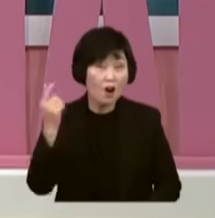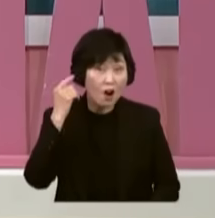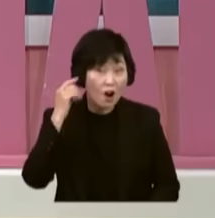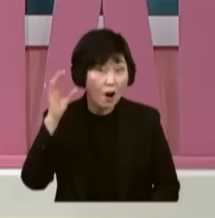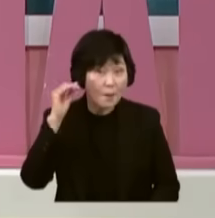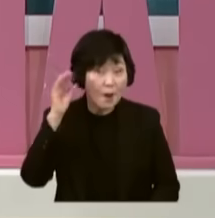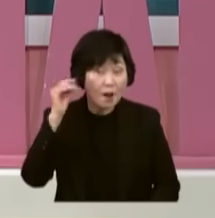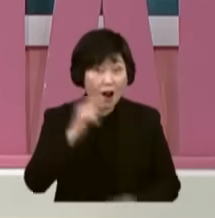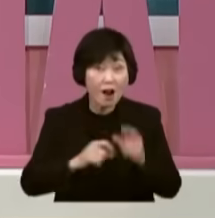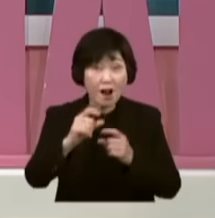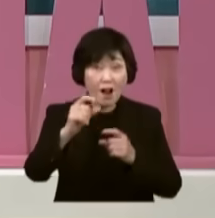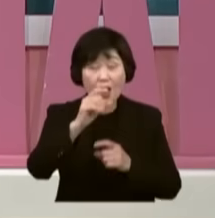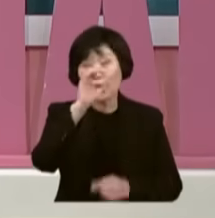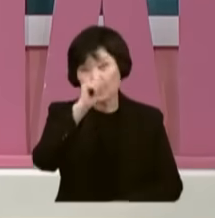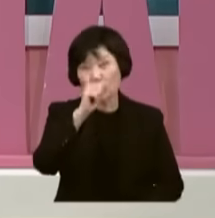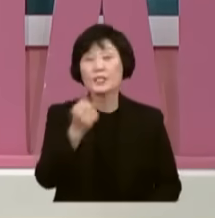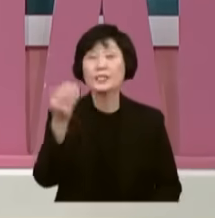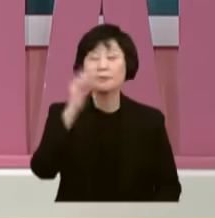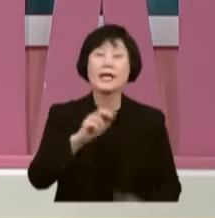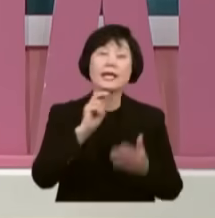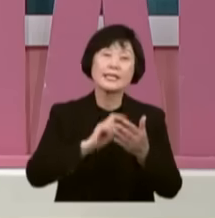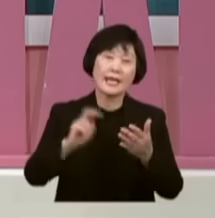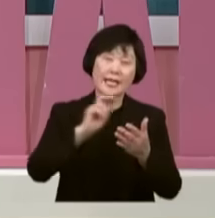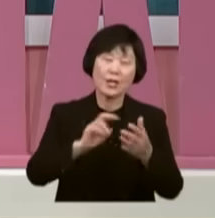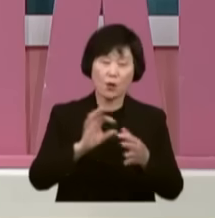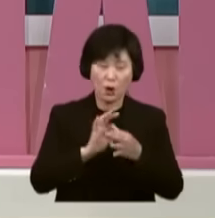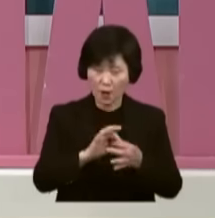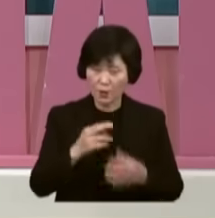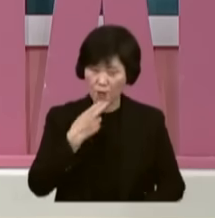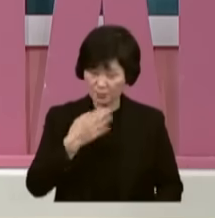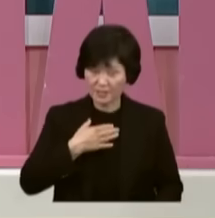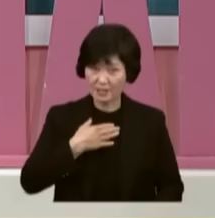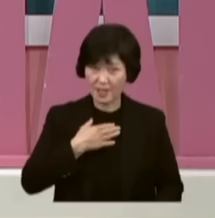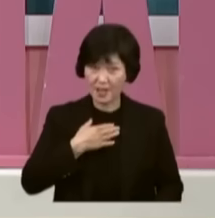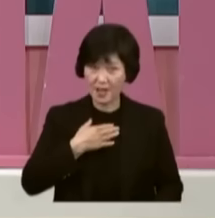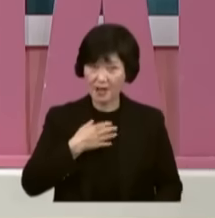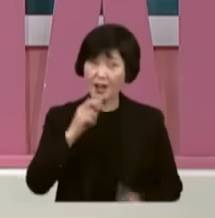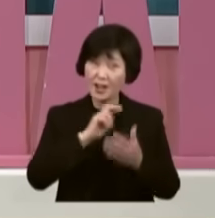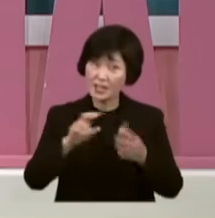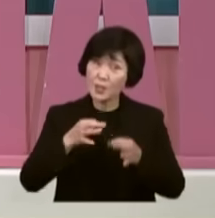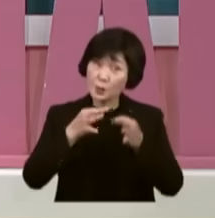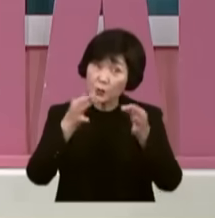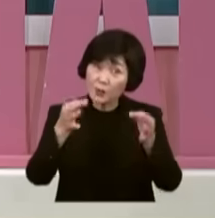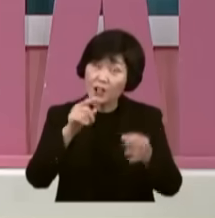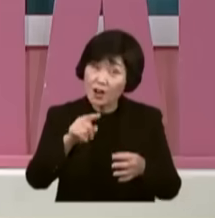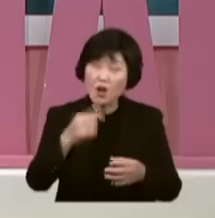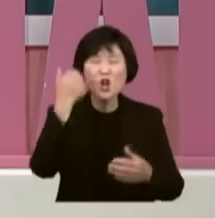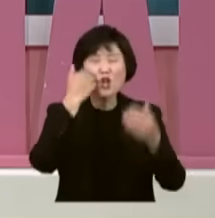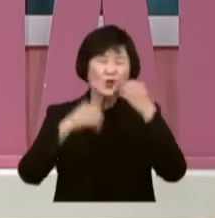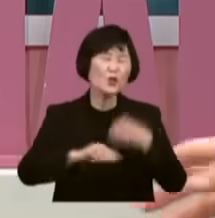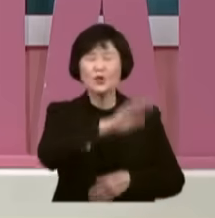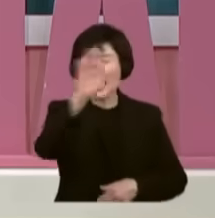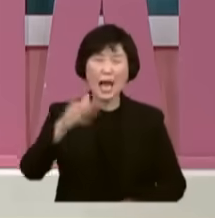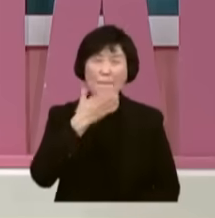찬양하고 관계없는 제가 이렇게 한다는 그 자체가 누구든지 다 할 수 있다는 걸 보여주기 위해서 제가 하는